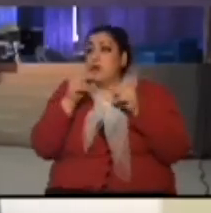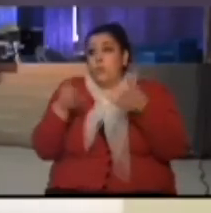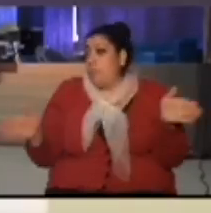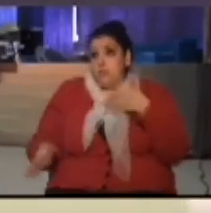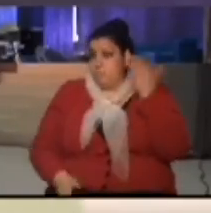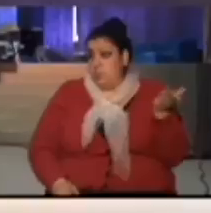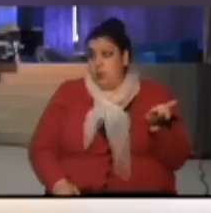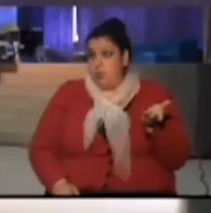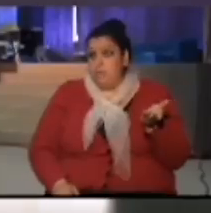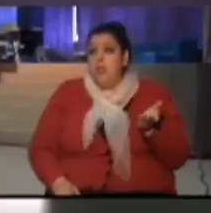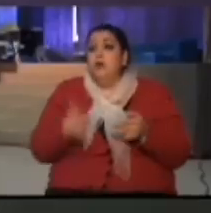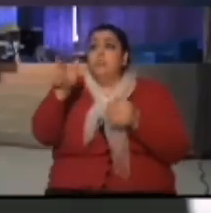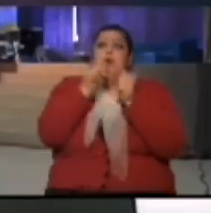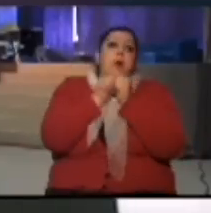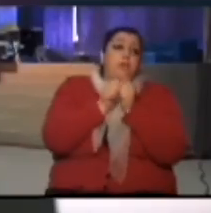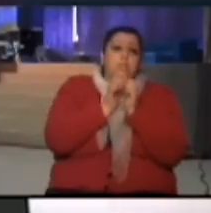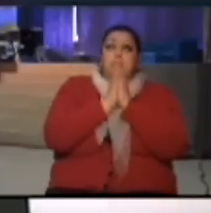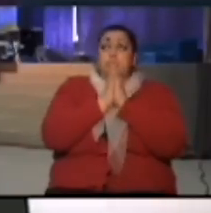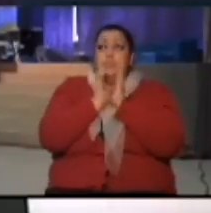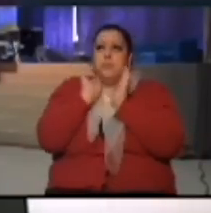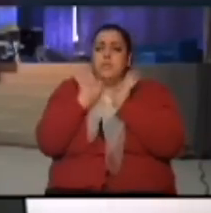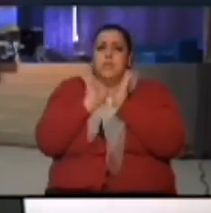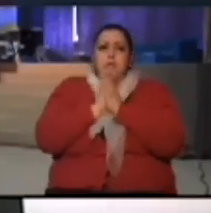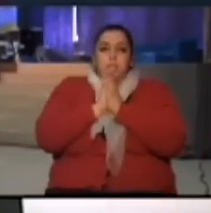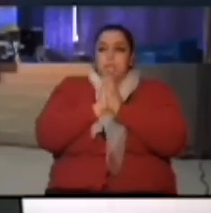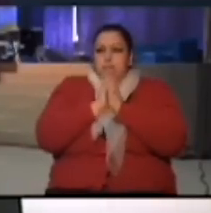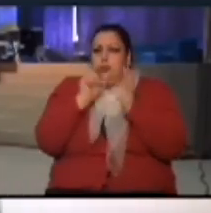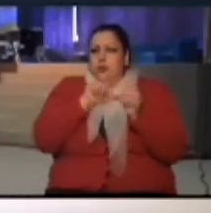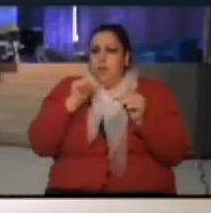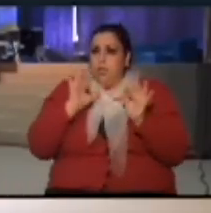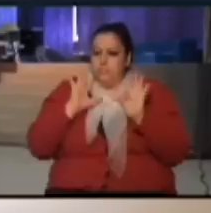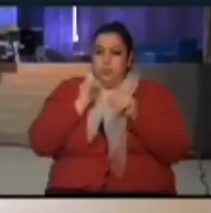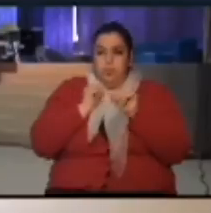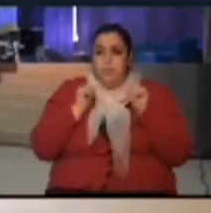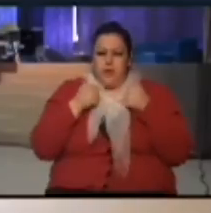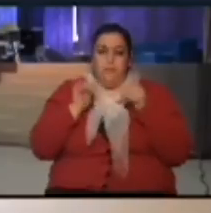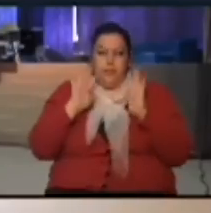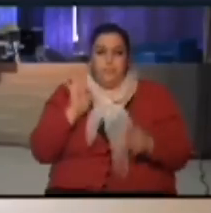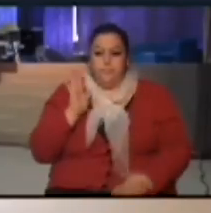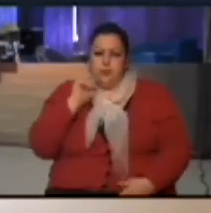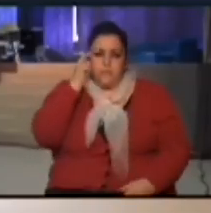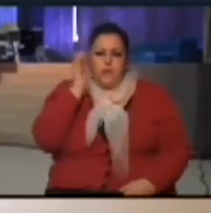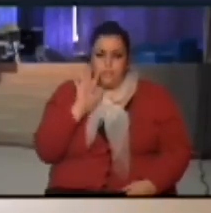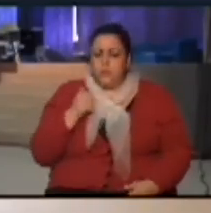Դու հաղոթել ես, կարծեմ թե Աստծուց ես առել ինչ-որ բան, ու ինչ-որ քայլեր ես ձեռնարկել։